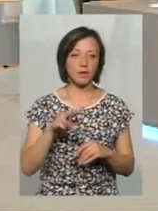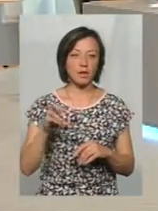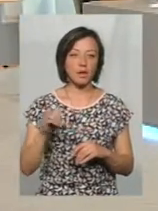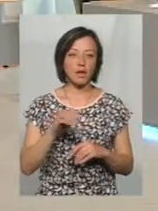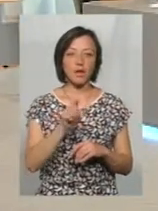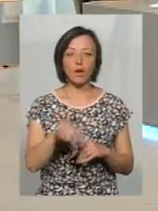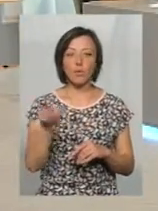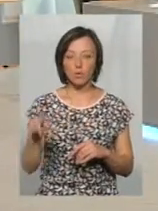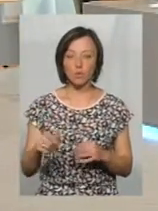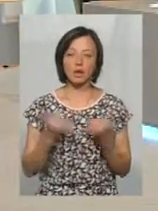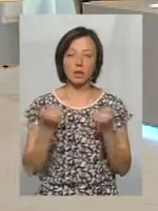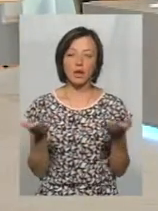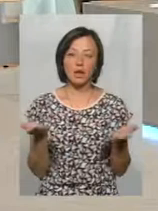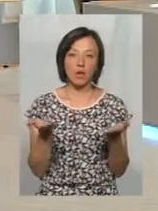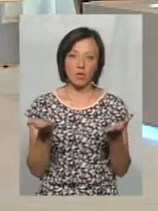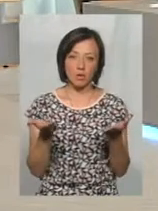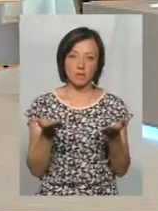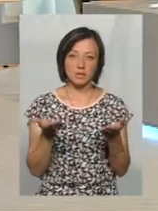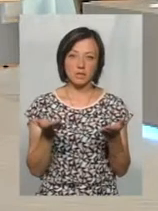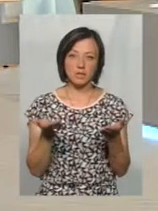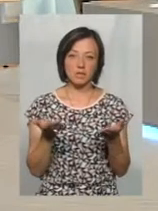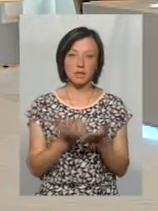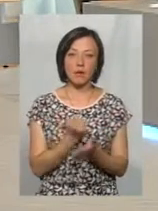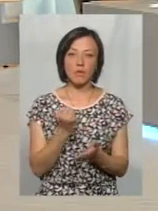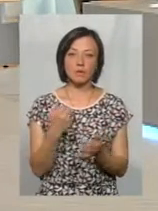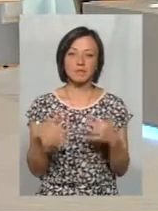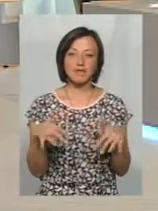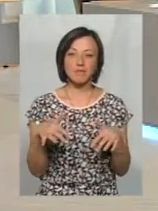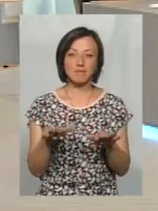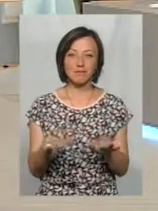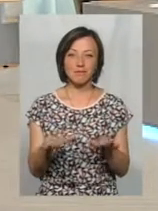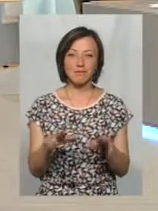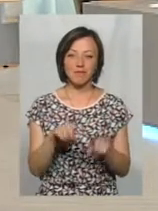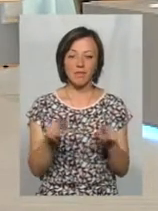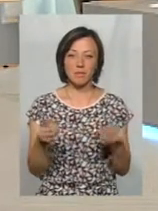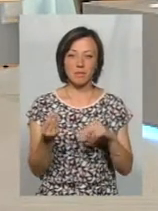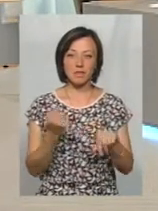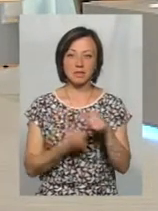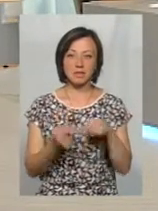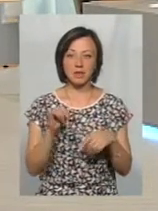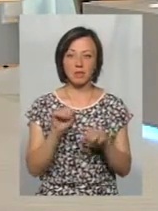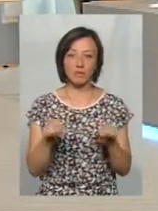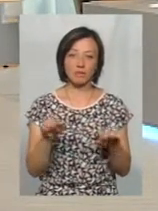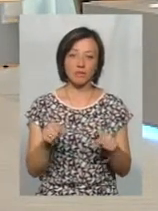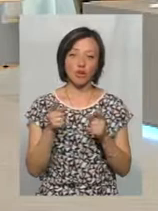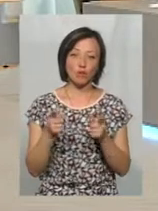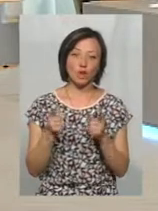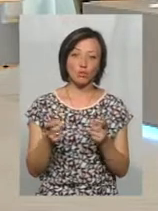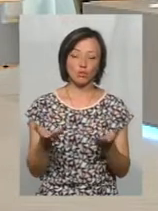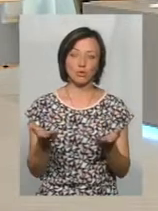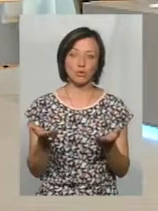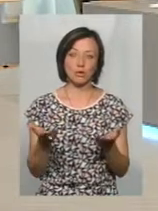люди для якоїсь, скажімо, знаходять слабинки у деяких підприємців, так, і, можливо, там шантажують їх,